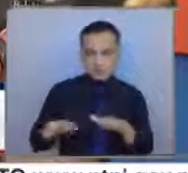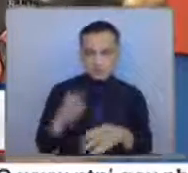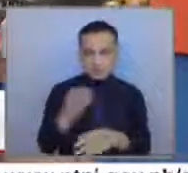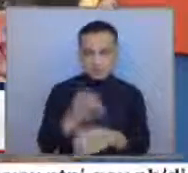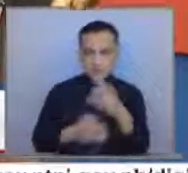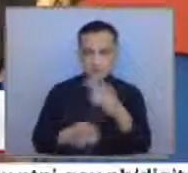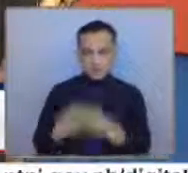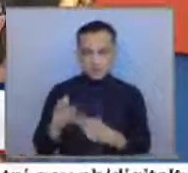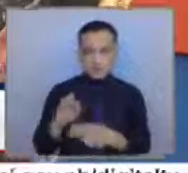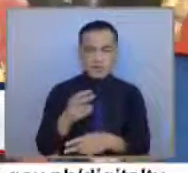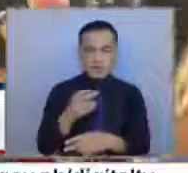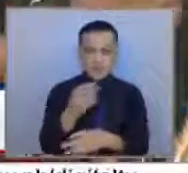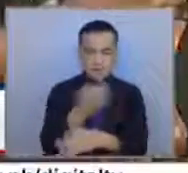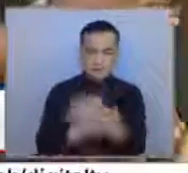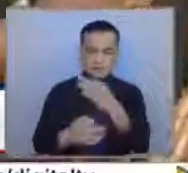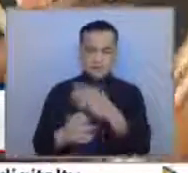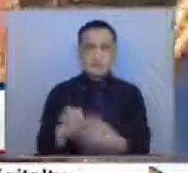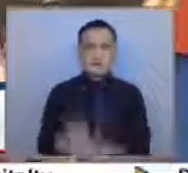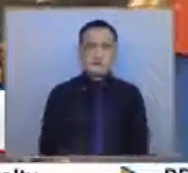stance nila? So,